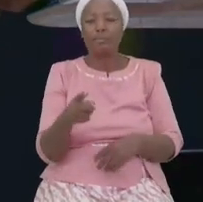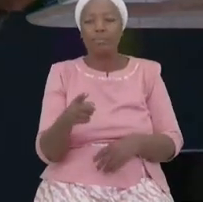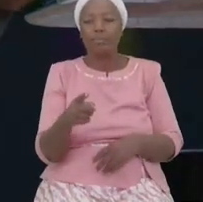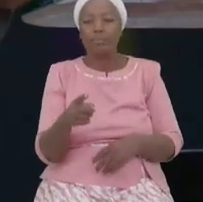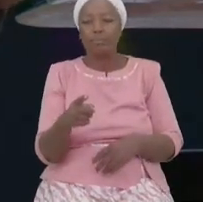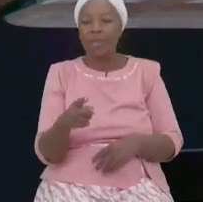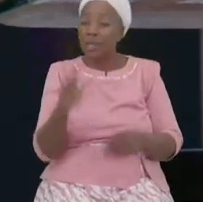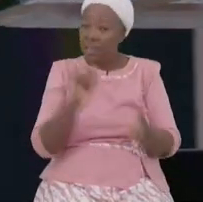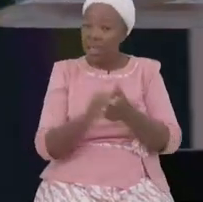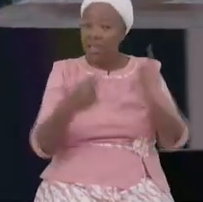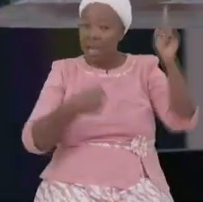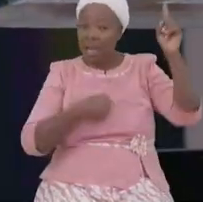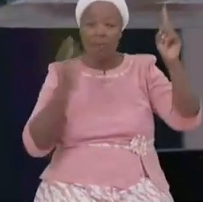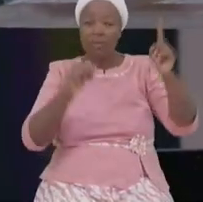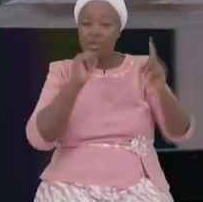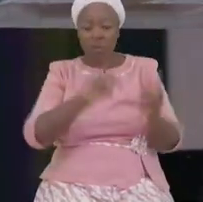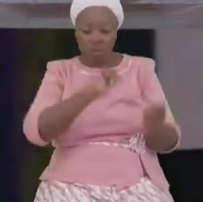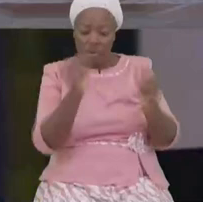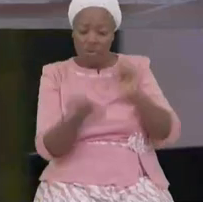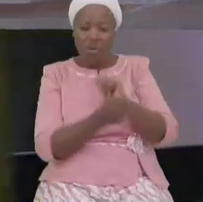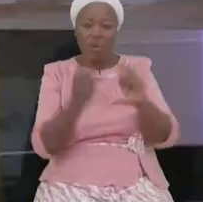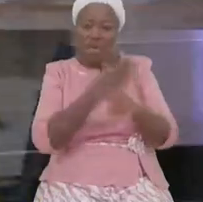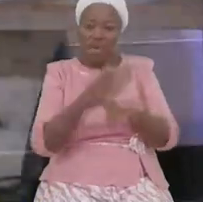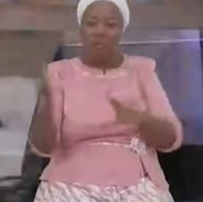Je ne me détournerai plus d'eux.